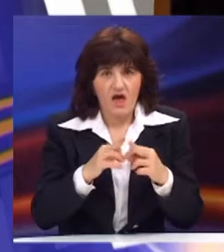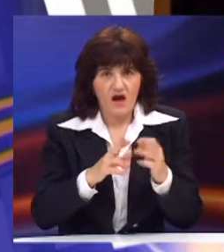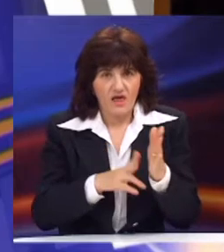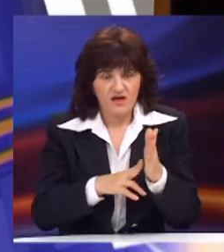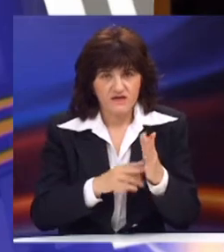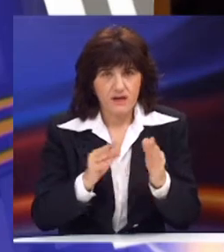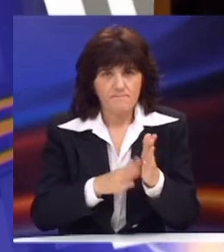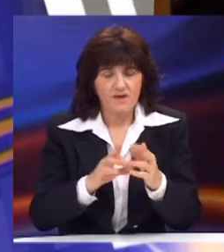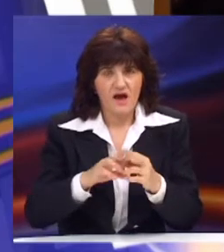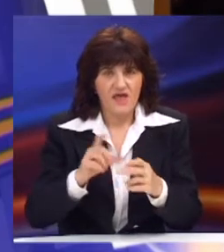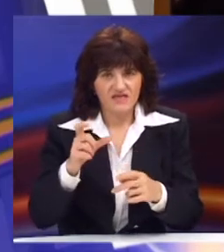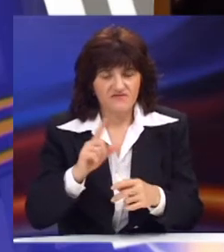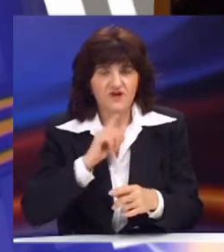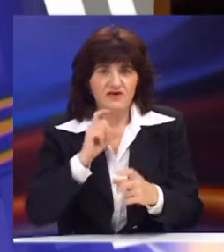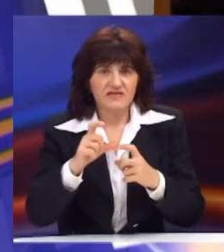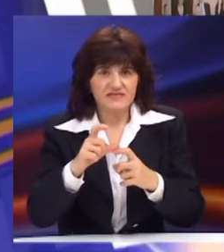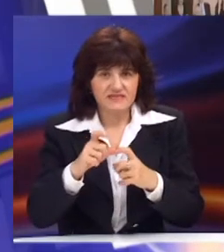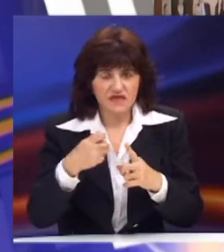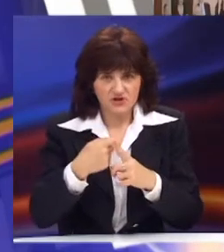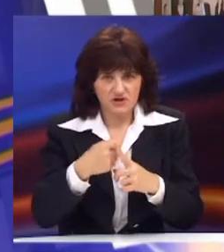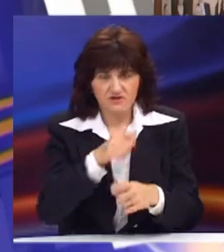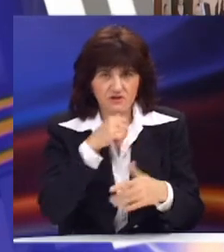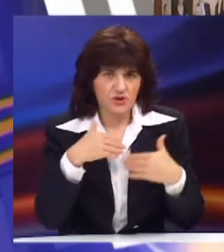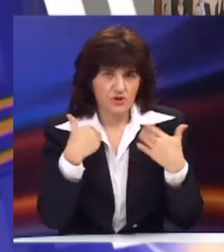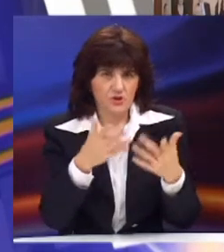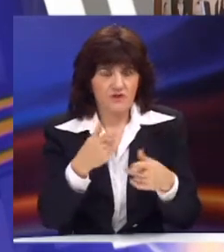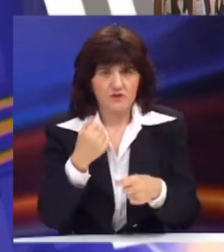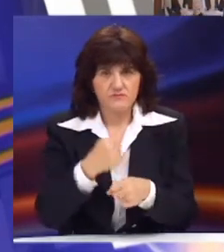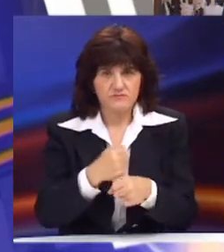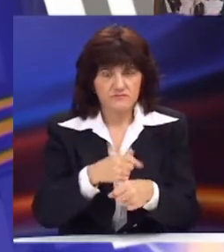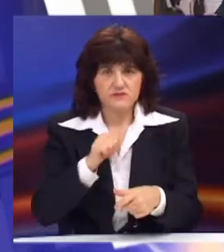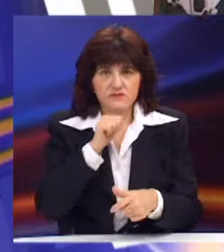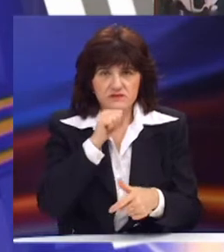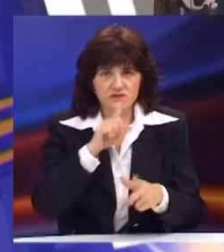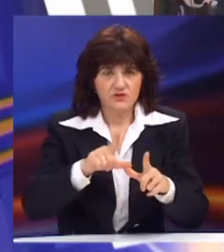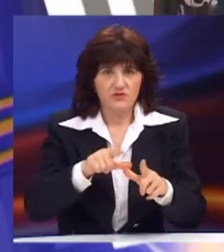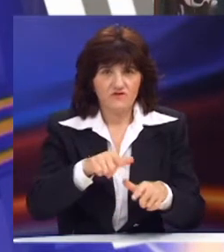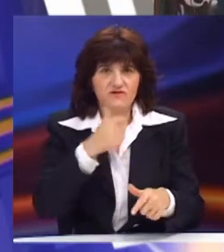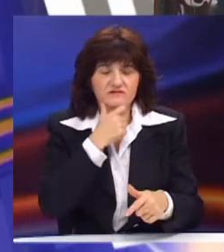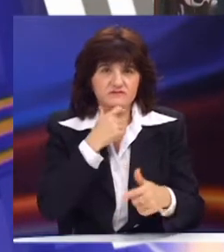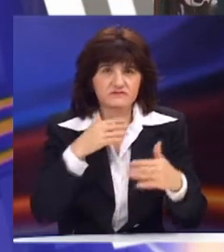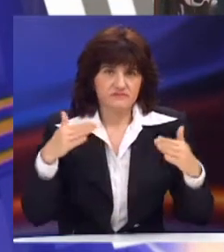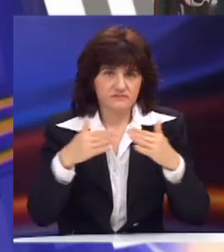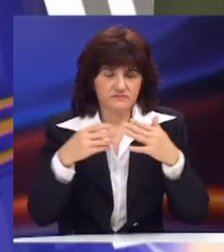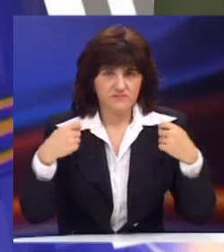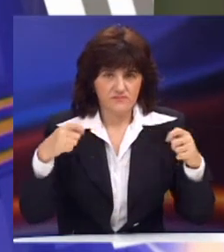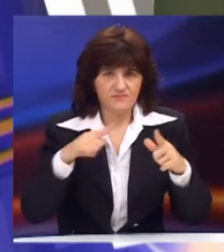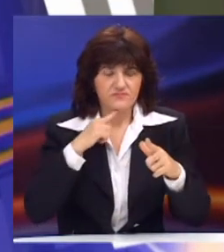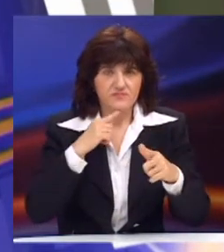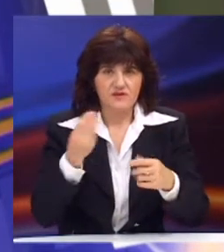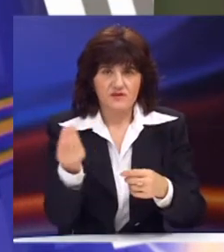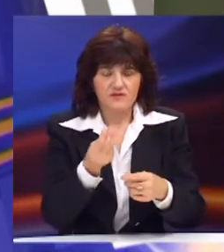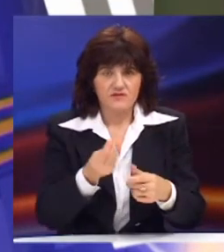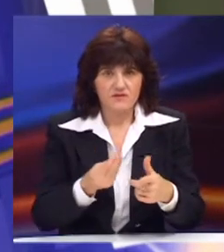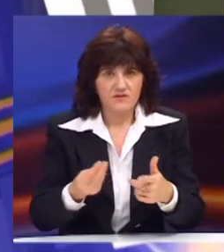Ivković, Ana Krstić, Maja Rakočević-Cvijanov i Saša Tkačenko su dobili zadatak da na osnovu istorijata Palate Rajhl i sudbina